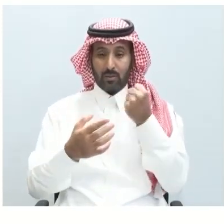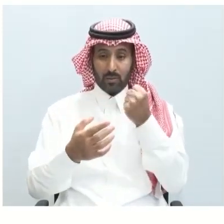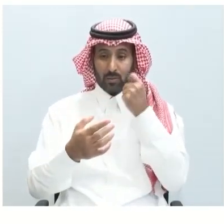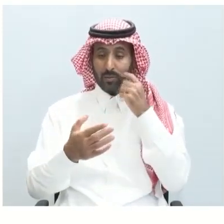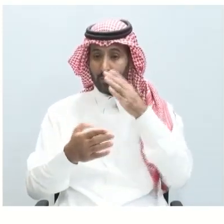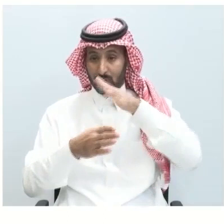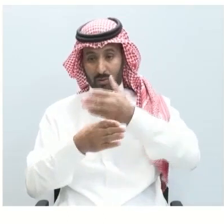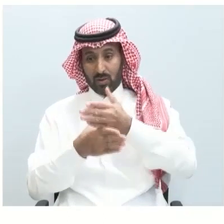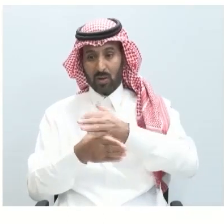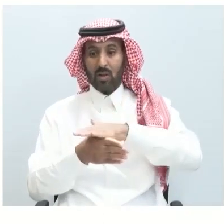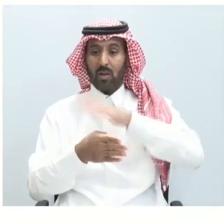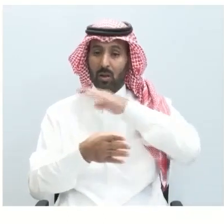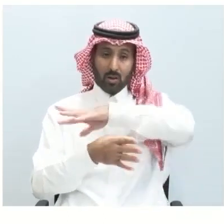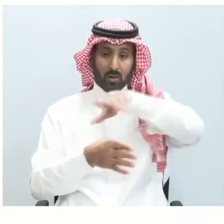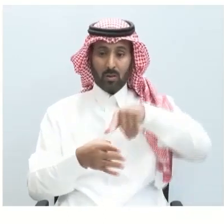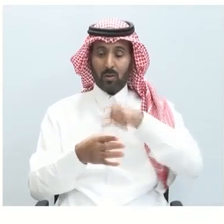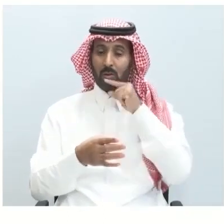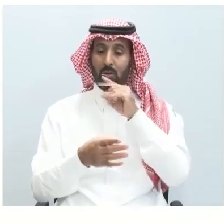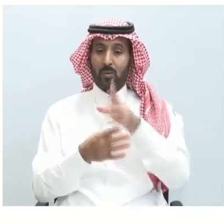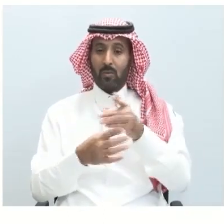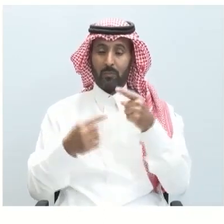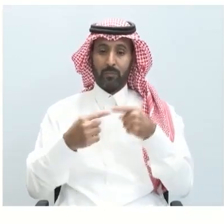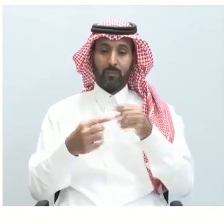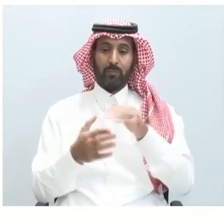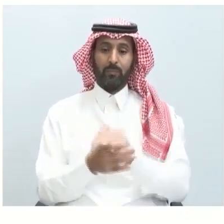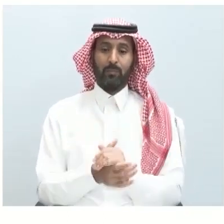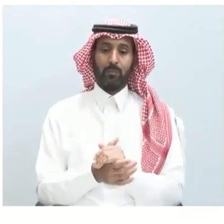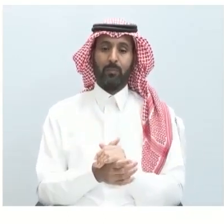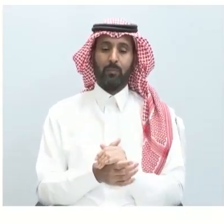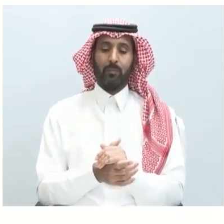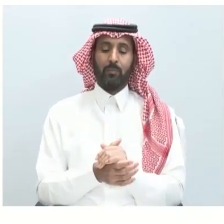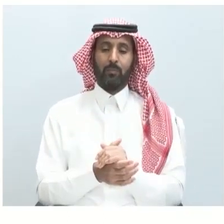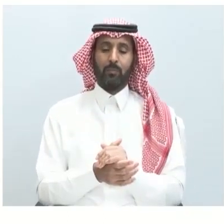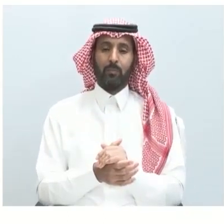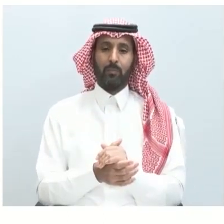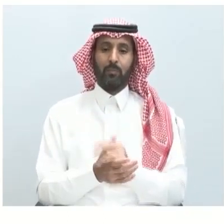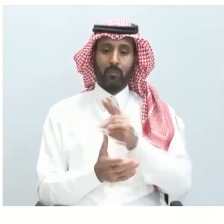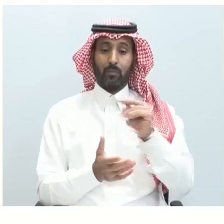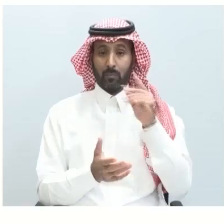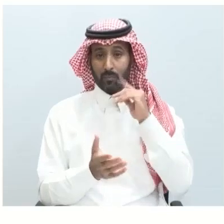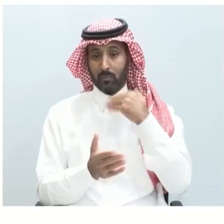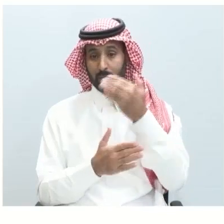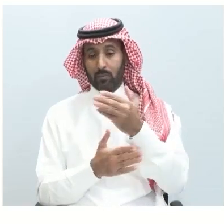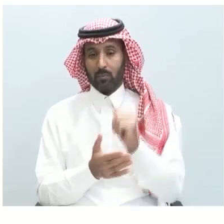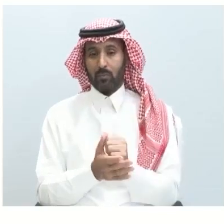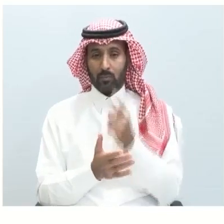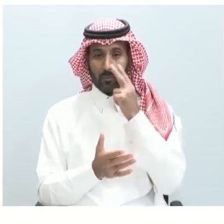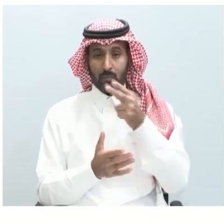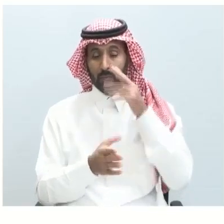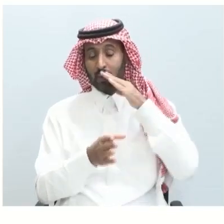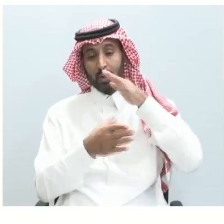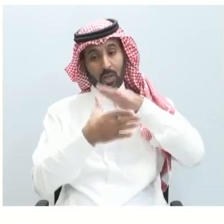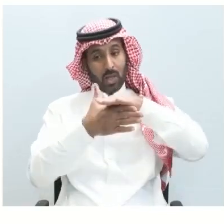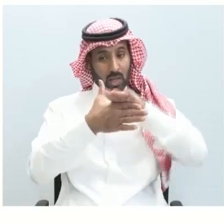متوازنه والنظام ككل في حاله متزنه اذا انظر للصوره